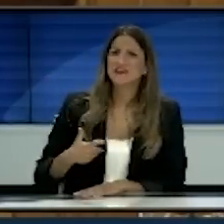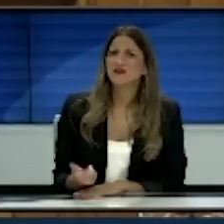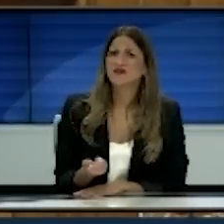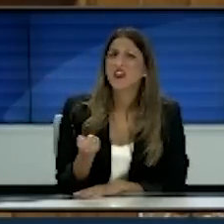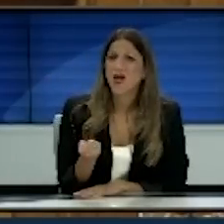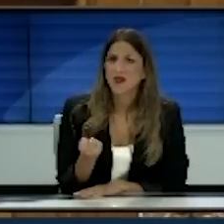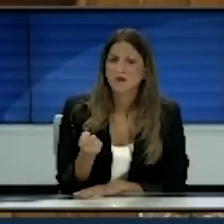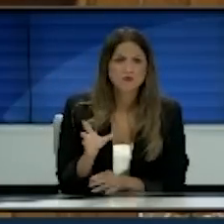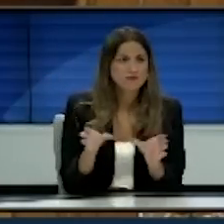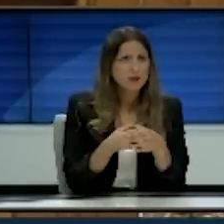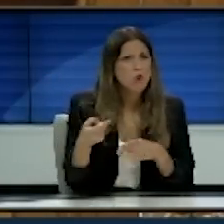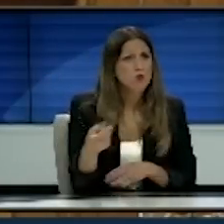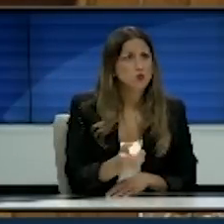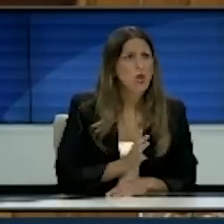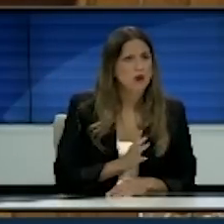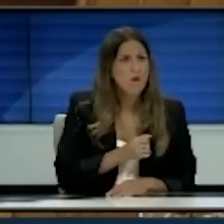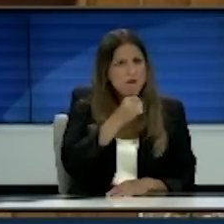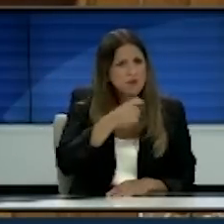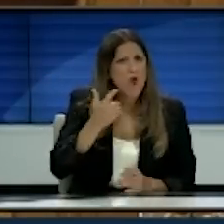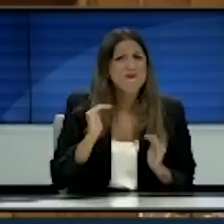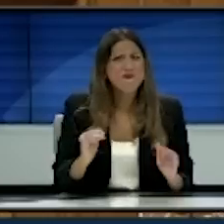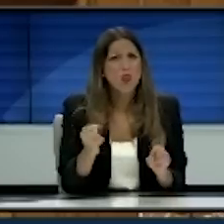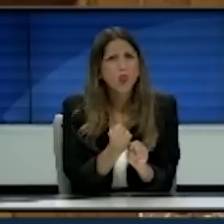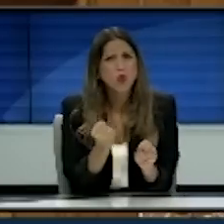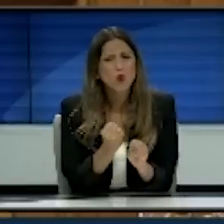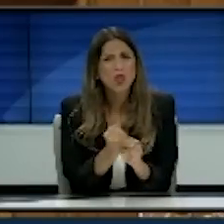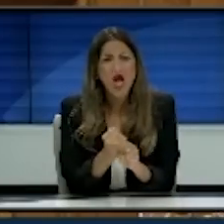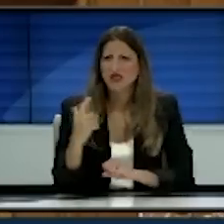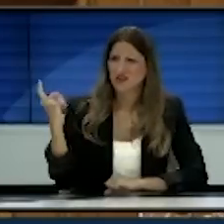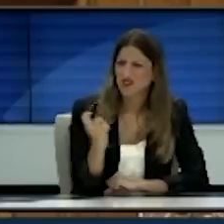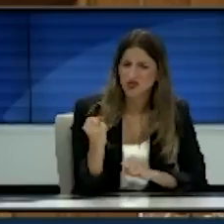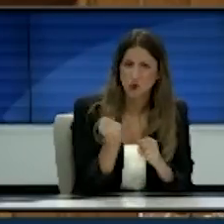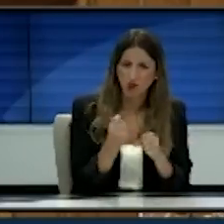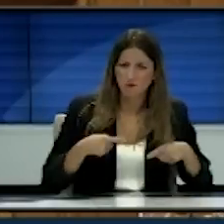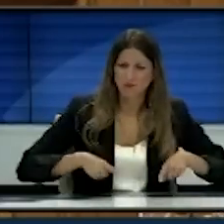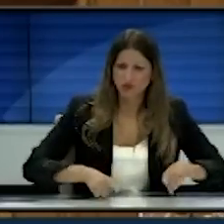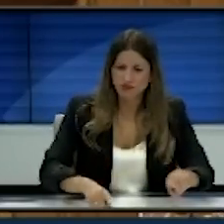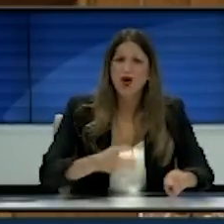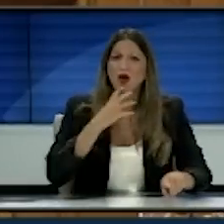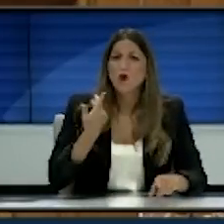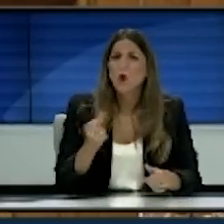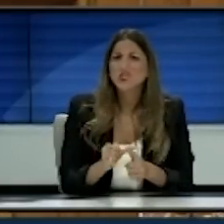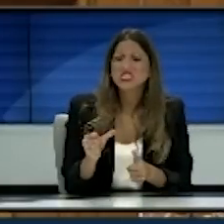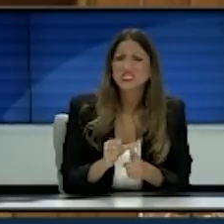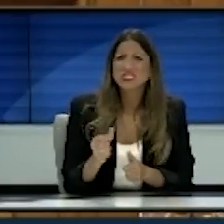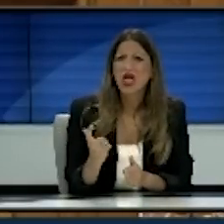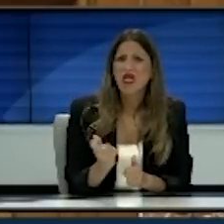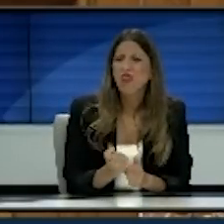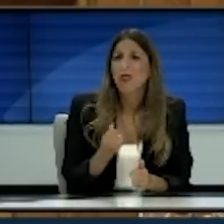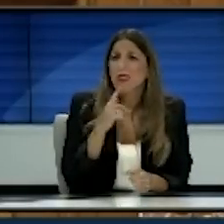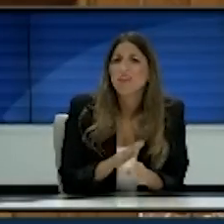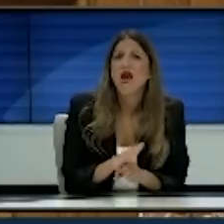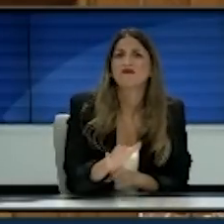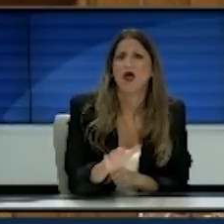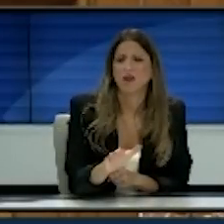των συνταξιούχων συνεχίζει να δουλεύει και μάλιστα σε πολύ μεγάλη ηλικία, γιατί η χαμηλή του σύνταξη δεν του επιτρέπει να